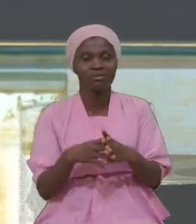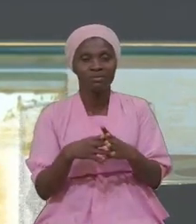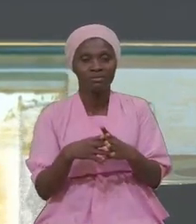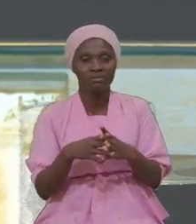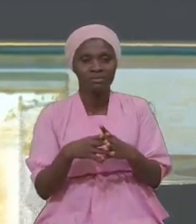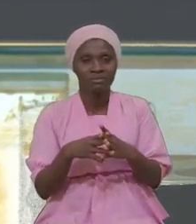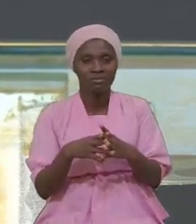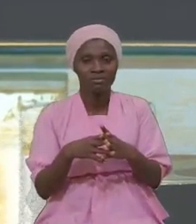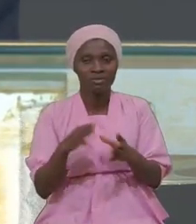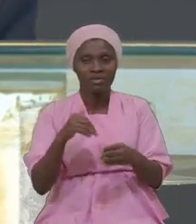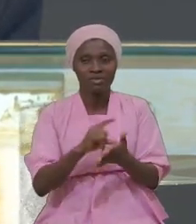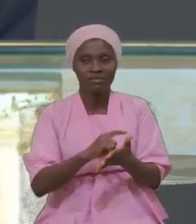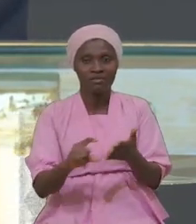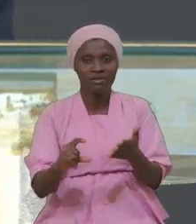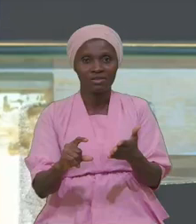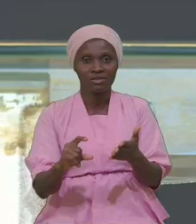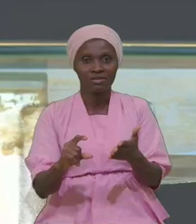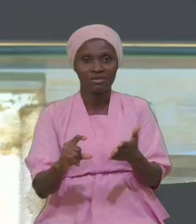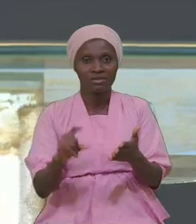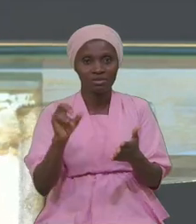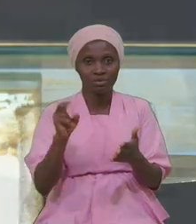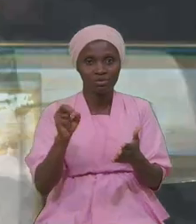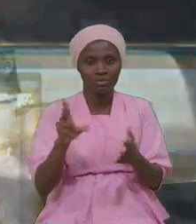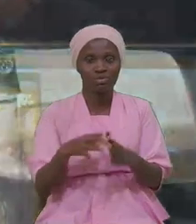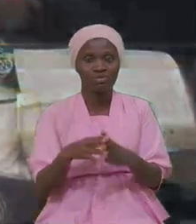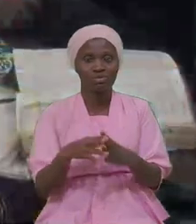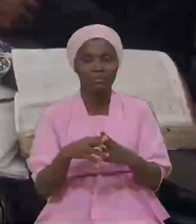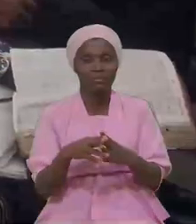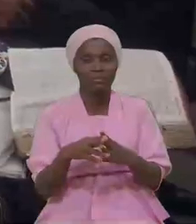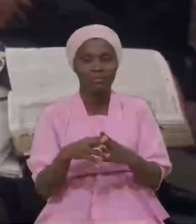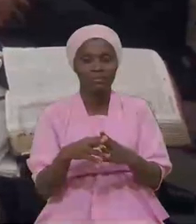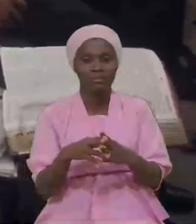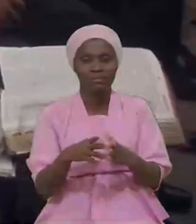Voilà le verset 12.